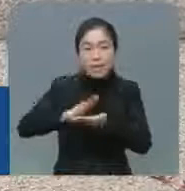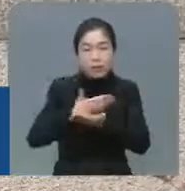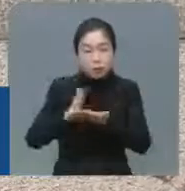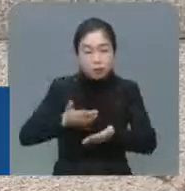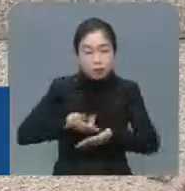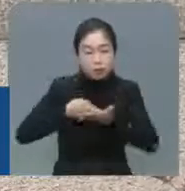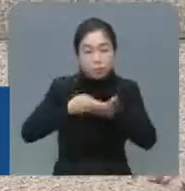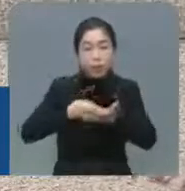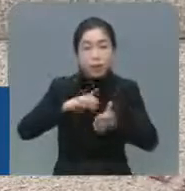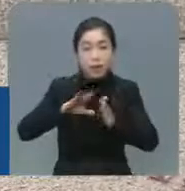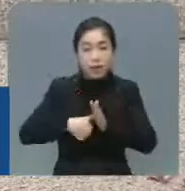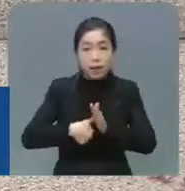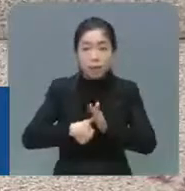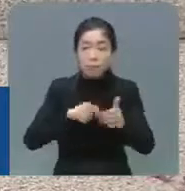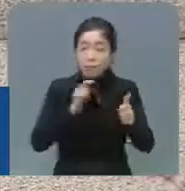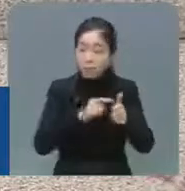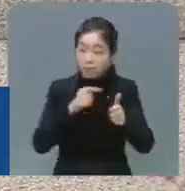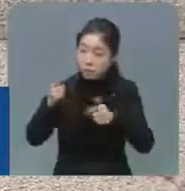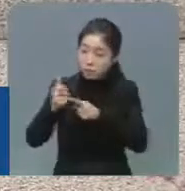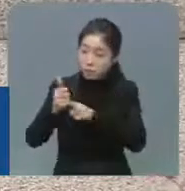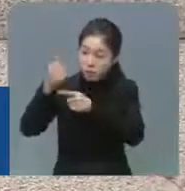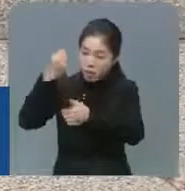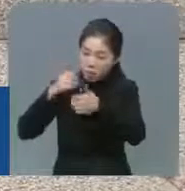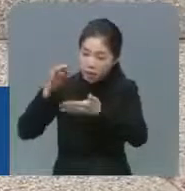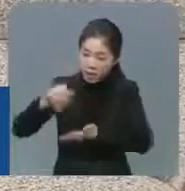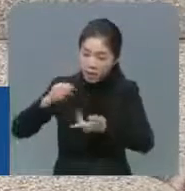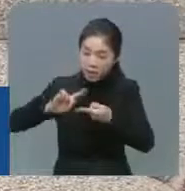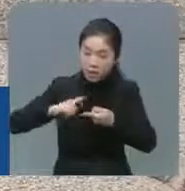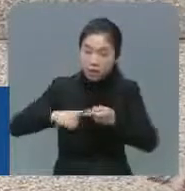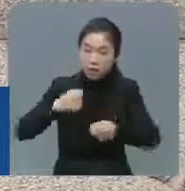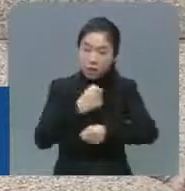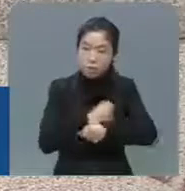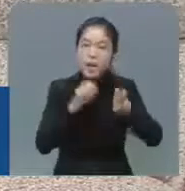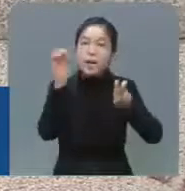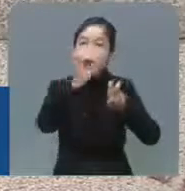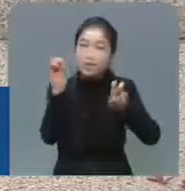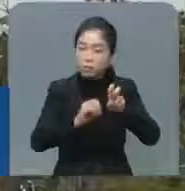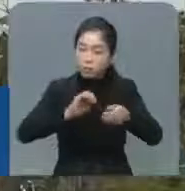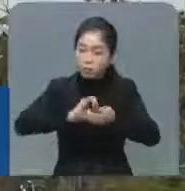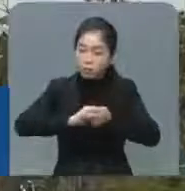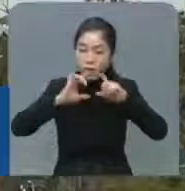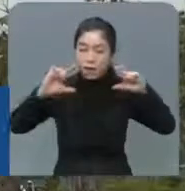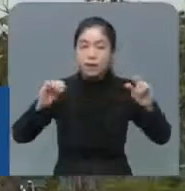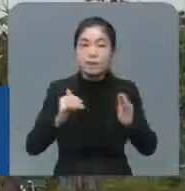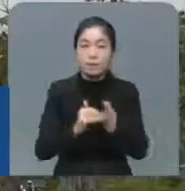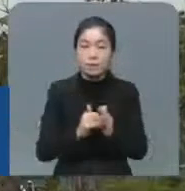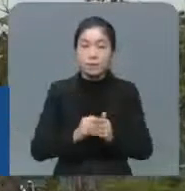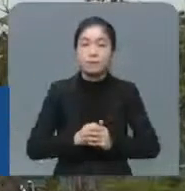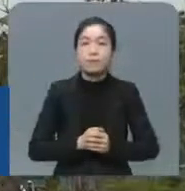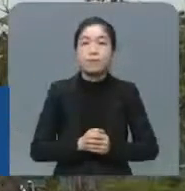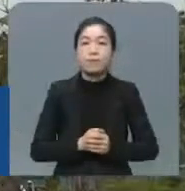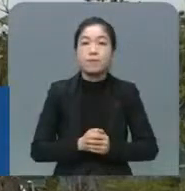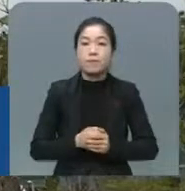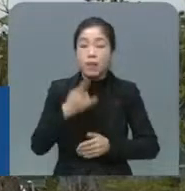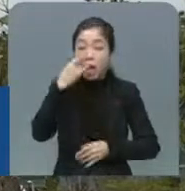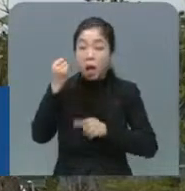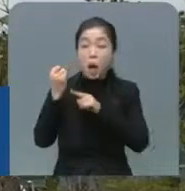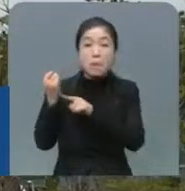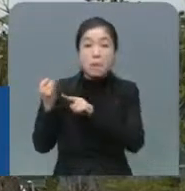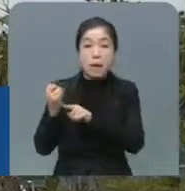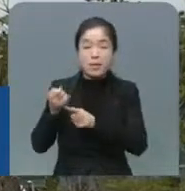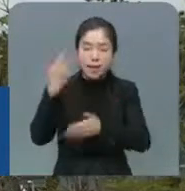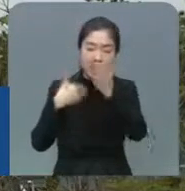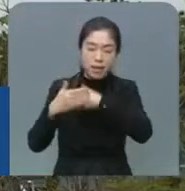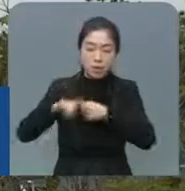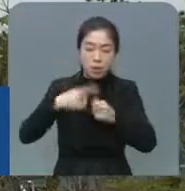청구 사건에서 A 씨의 상속 재산에 대한 청구인의 기여분을 20%로 정한다고 결정했습니다. 친모인 A 씨는